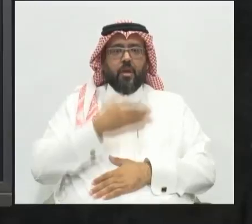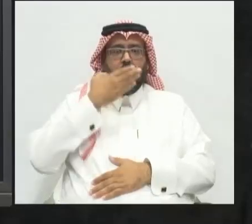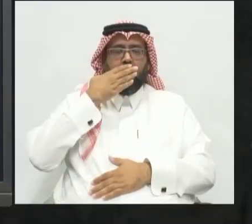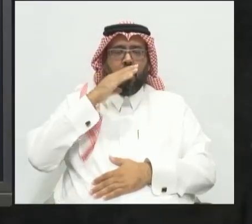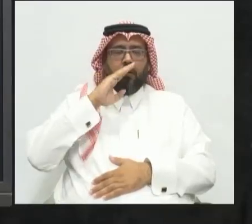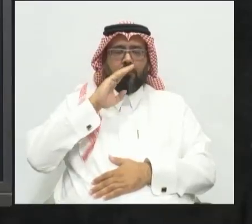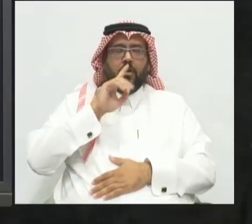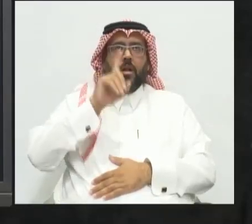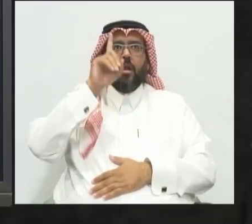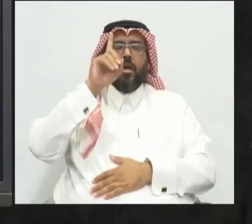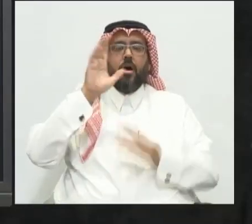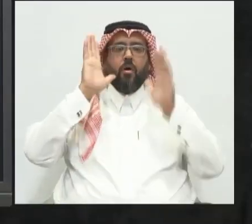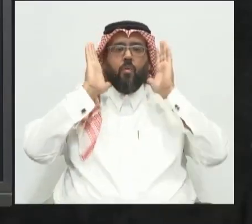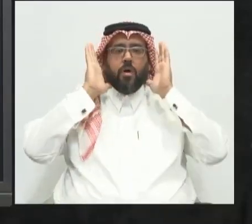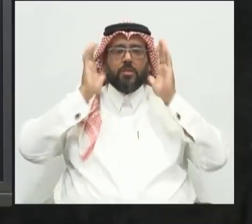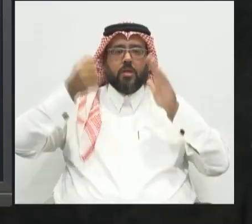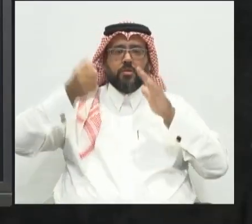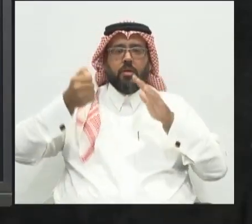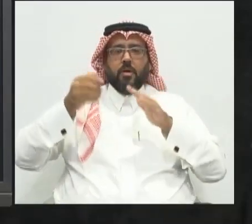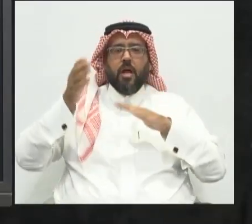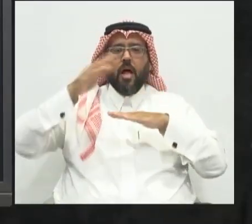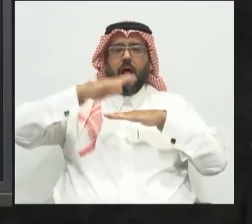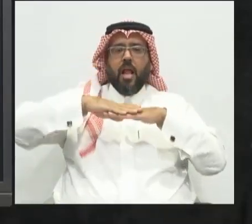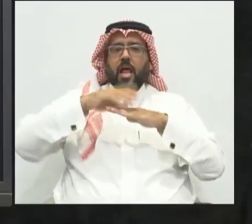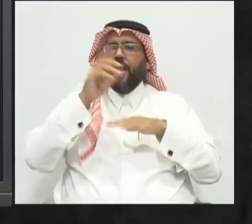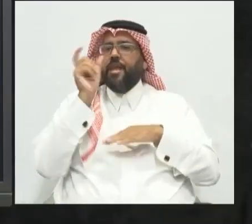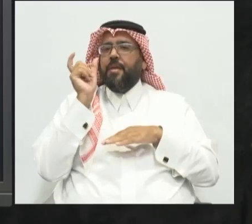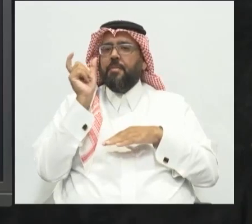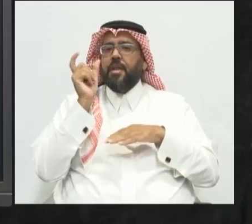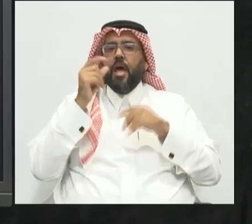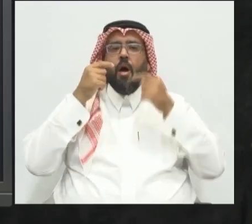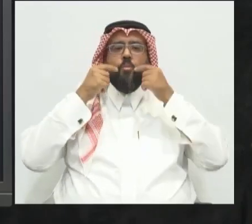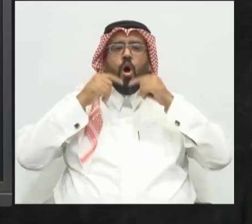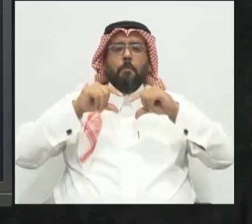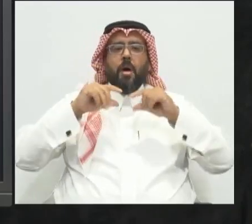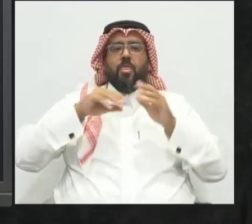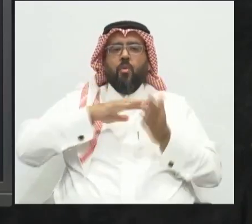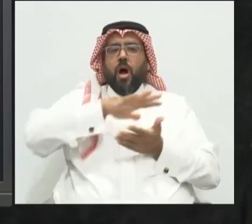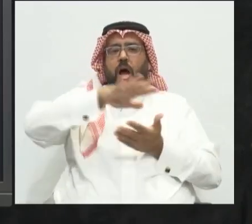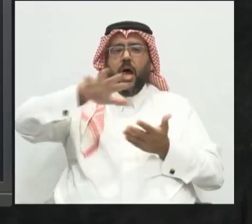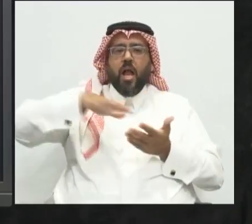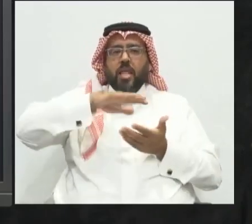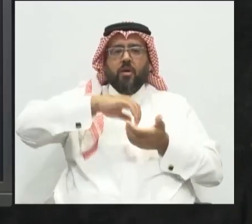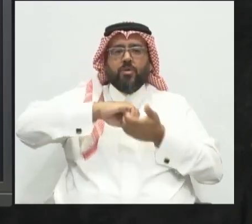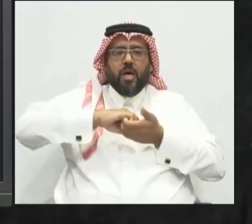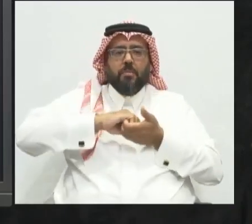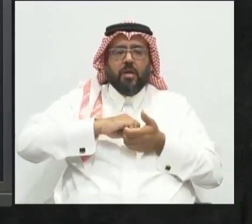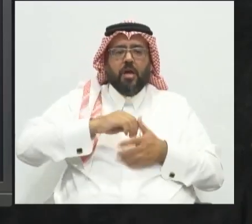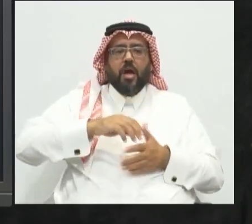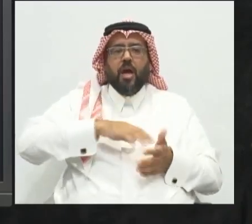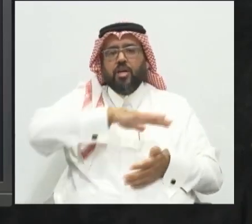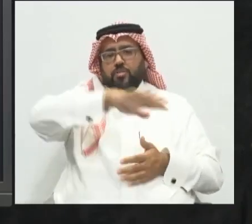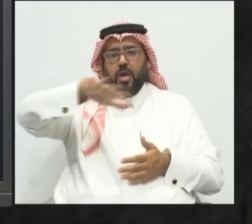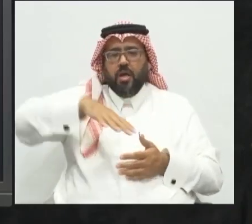الحمد لله والصلاه والسلام على اشرف الانبياء والمرسلين نبينا محمد واله وصحبه اجمعين اما بعد